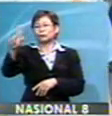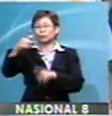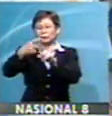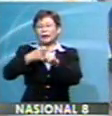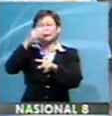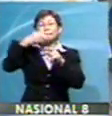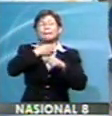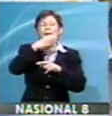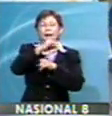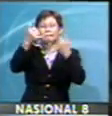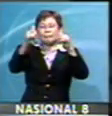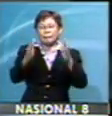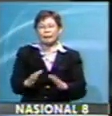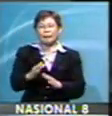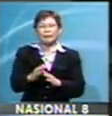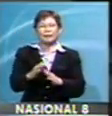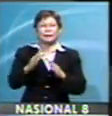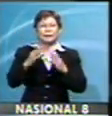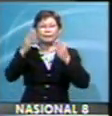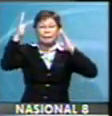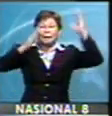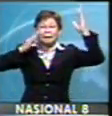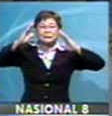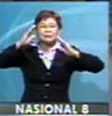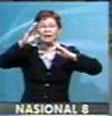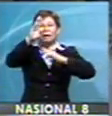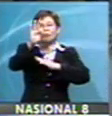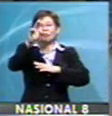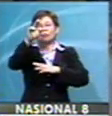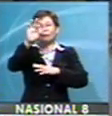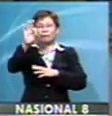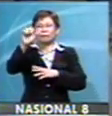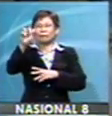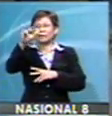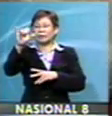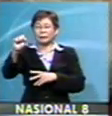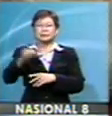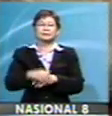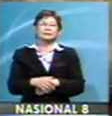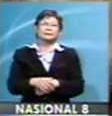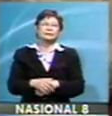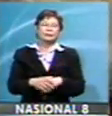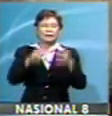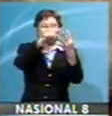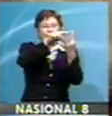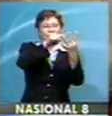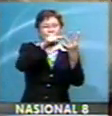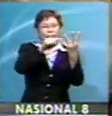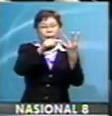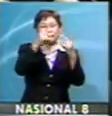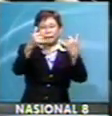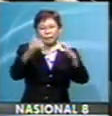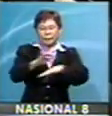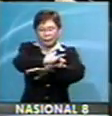perak serta pemain harimau muda a iaitu Mohamad Faris Daniel Mat Nasir empat pemain import pula